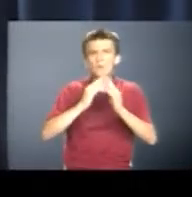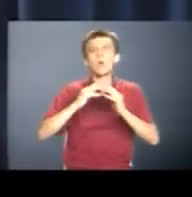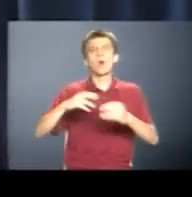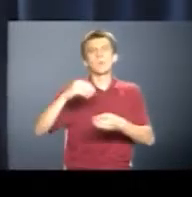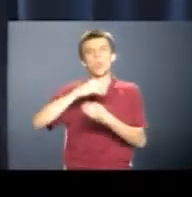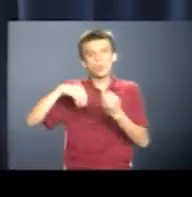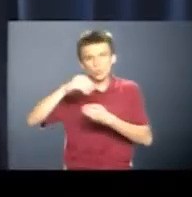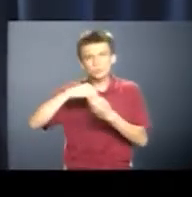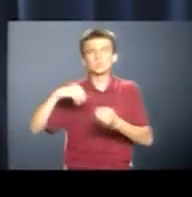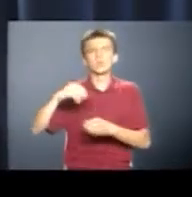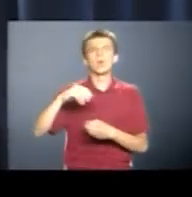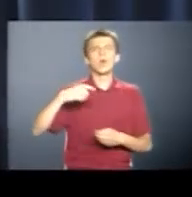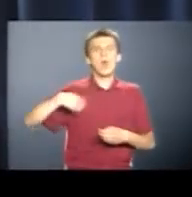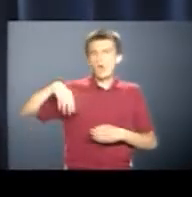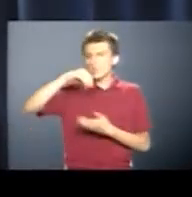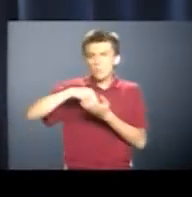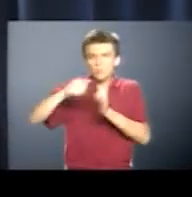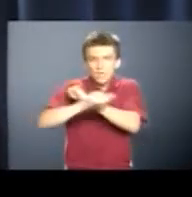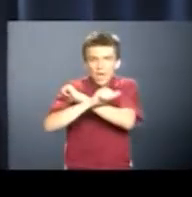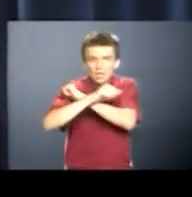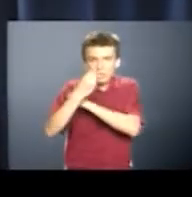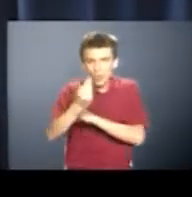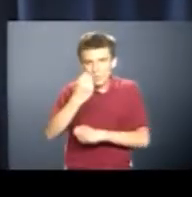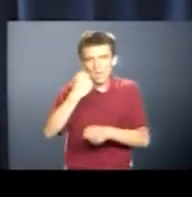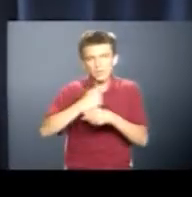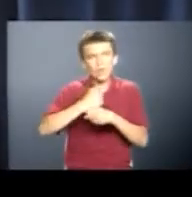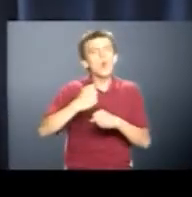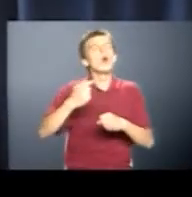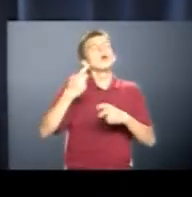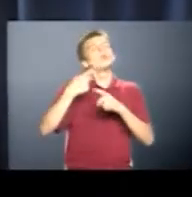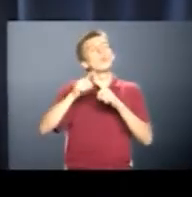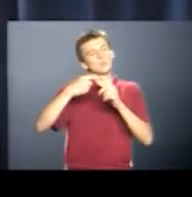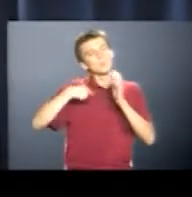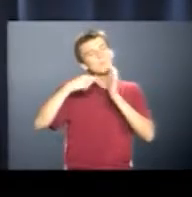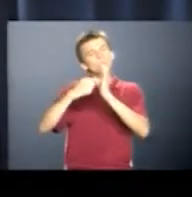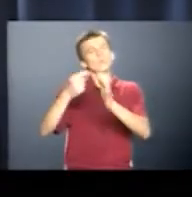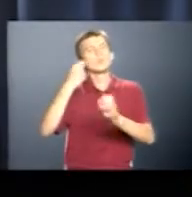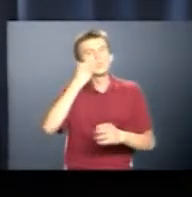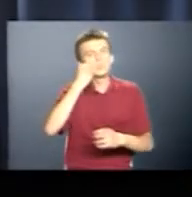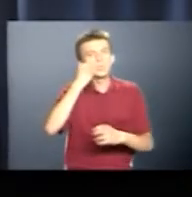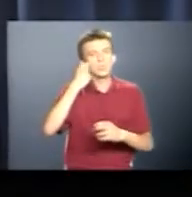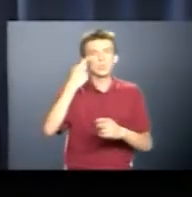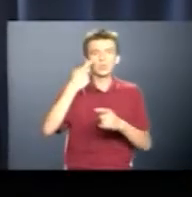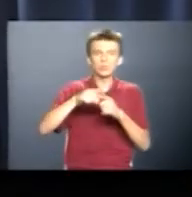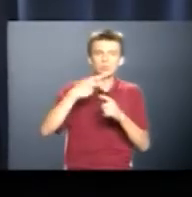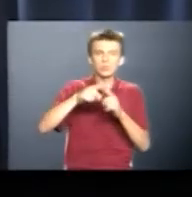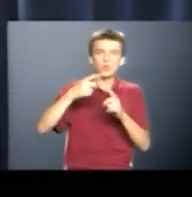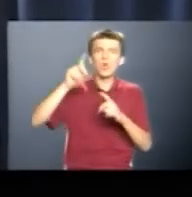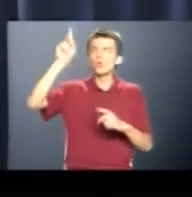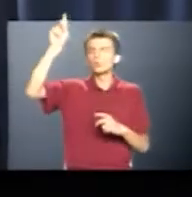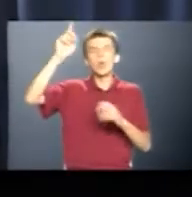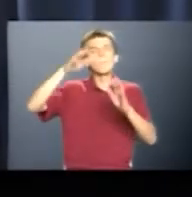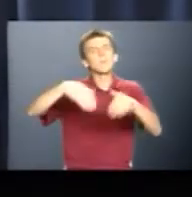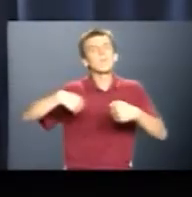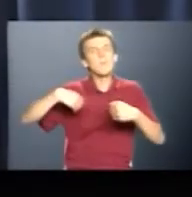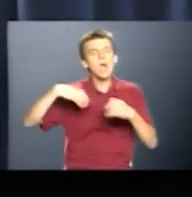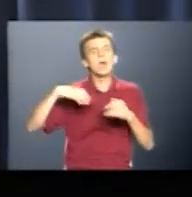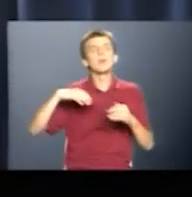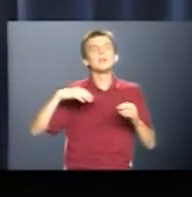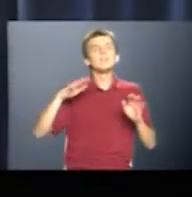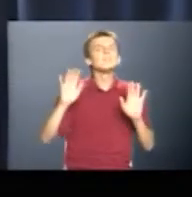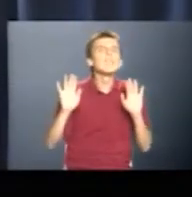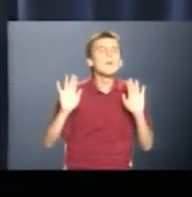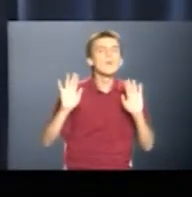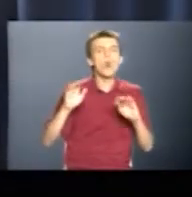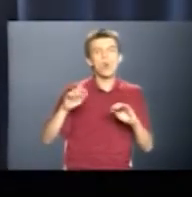neku reklamu sebi. Sakrimo dobročinstvo kako bi pokazali iskrenost. Jer gospodar od djela naših prima